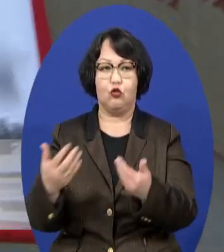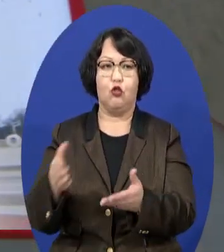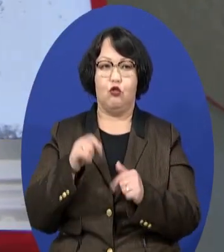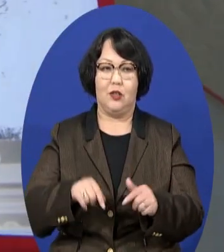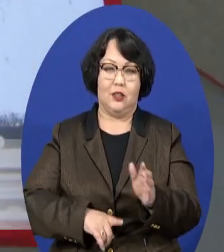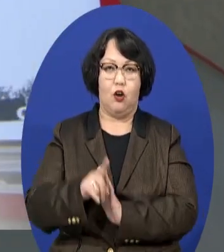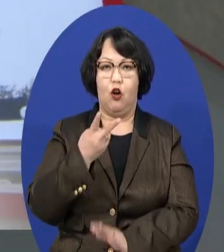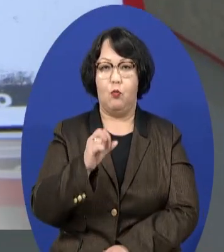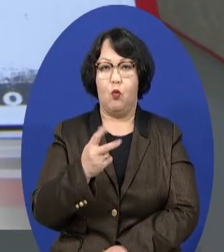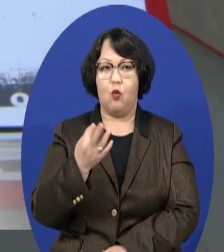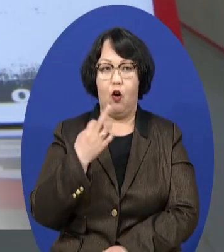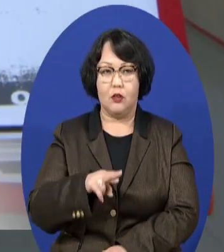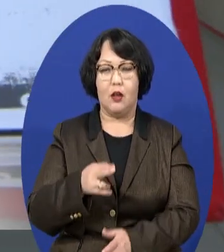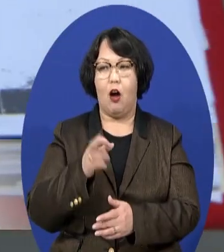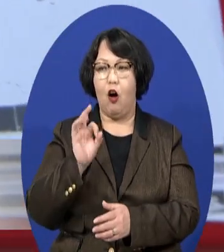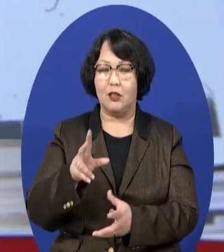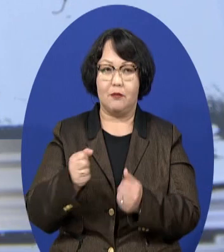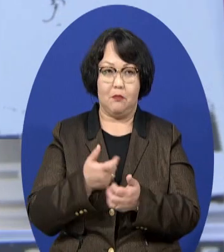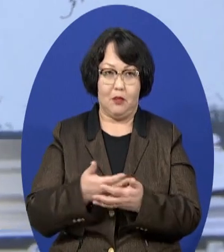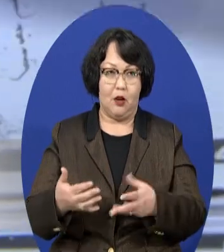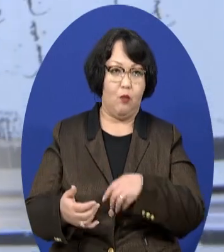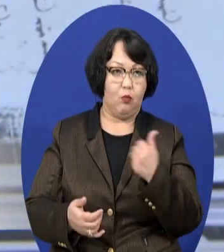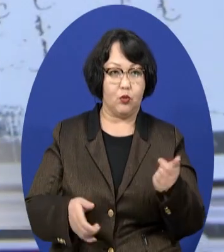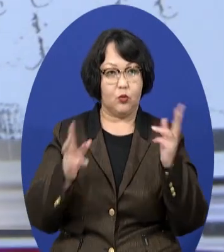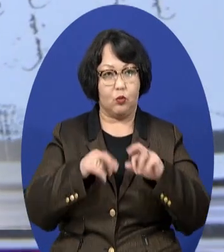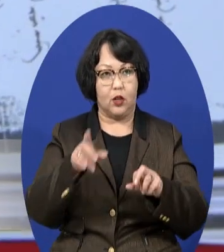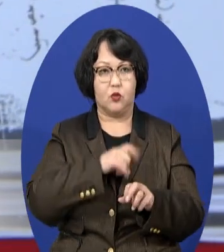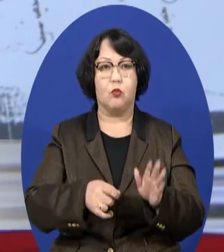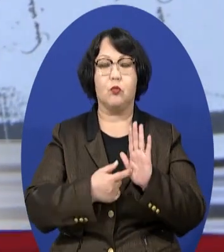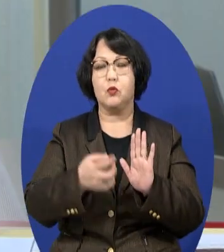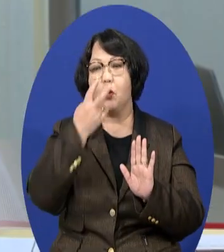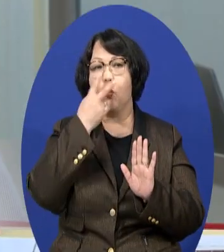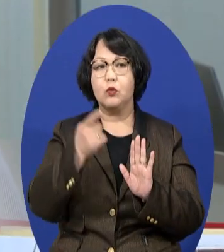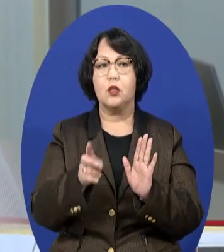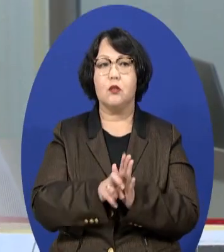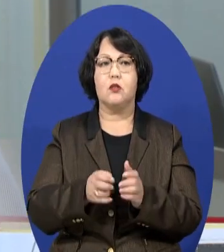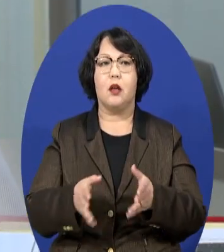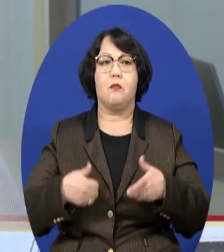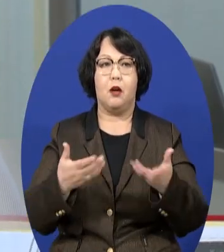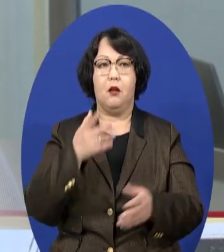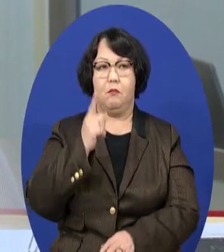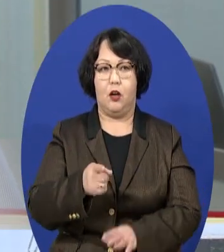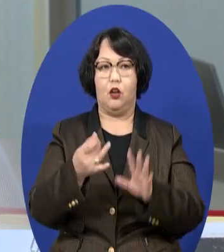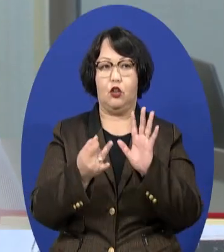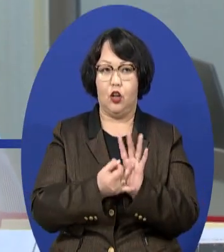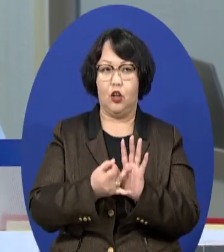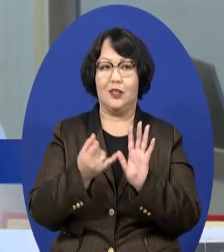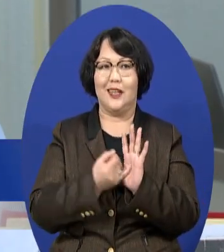түүний 2003 онд олж авсан материал бусад судлаачдад нээлттэй болж байна. 1966 онд